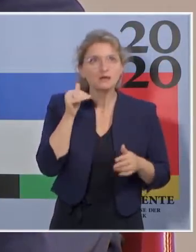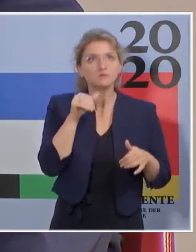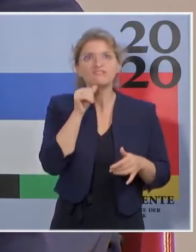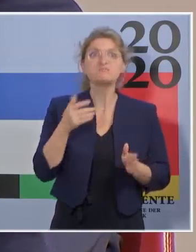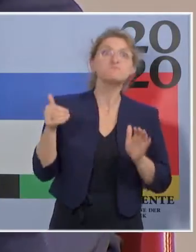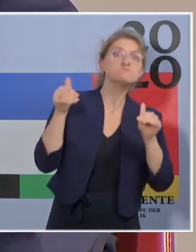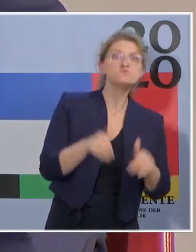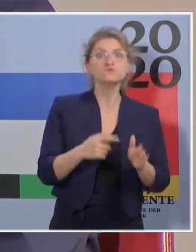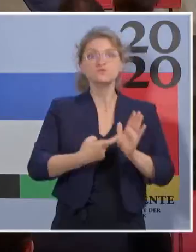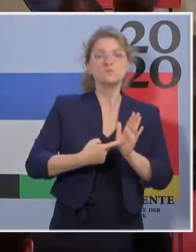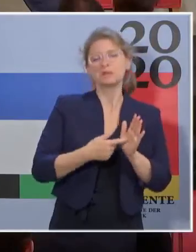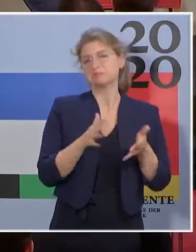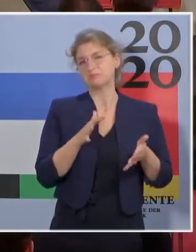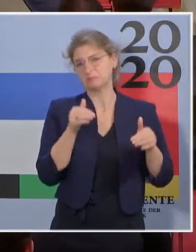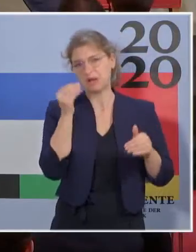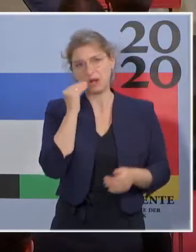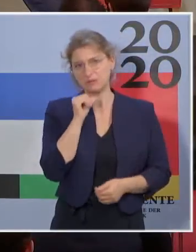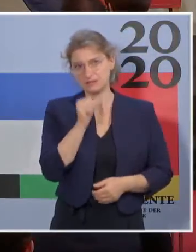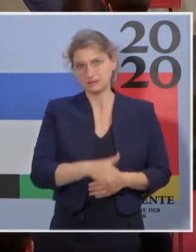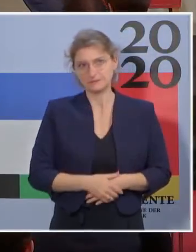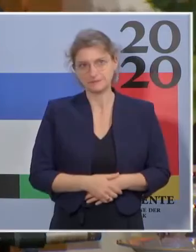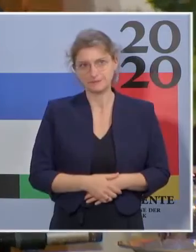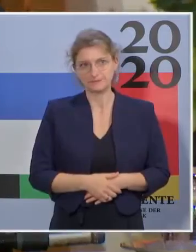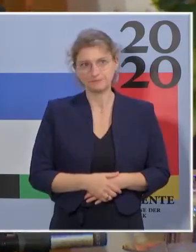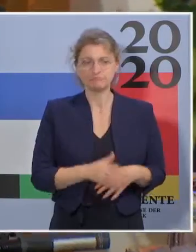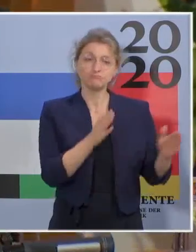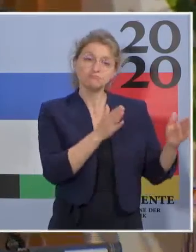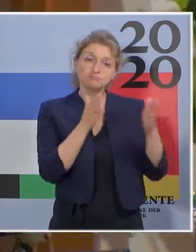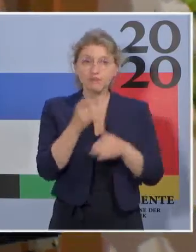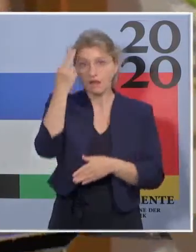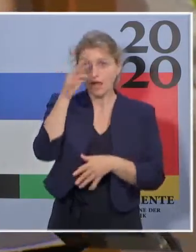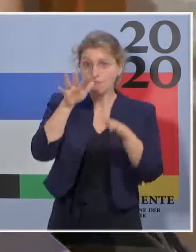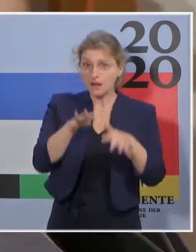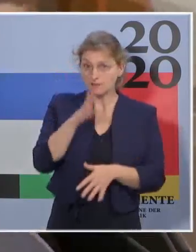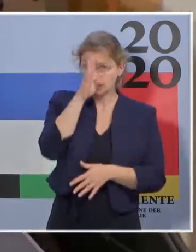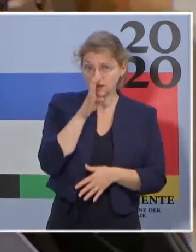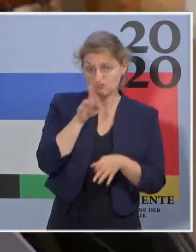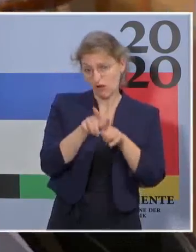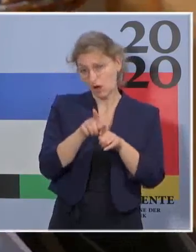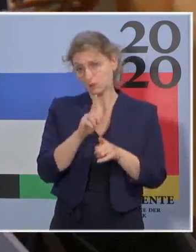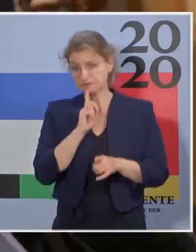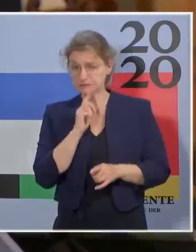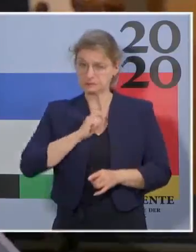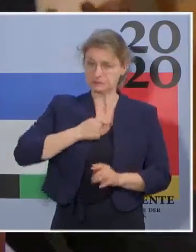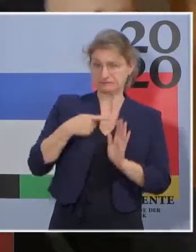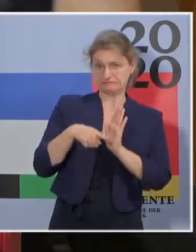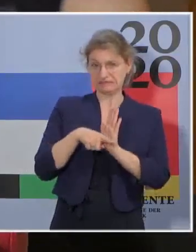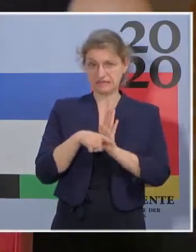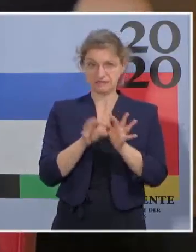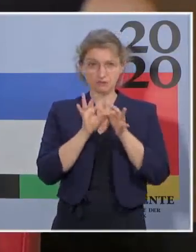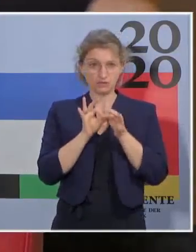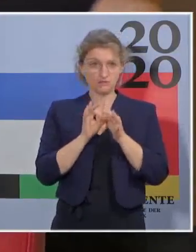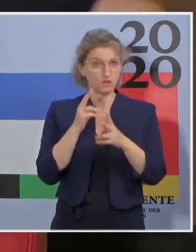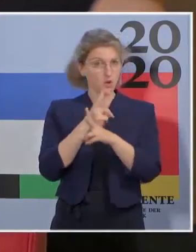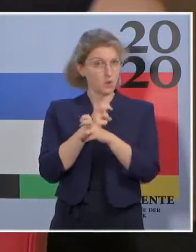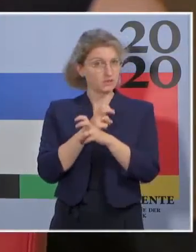brechen. Sind Sie, Herr Parlamentsdirektor, auch so pessimistisch, was den Österreich-Konvent betrifft, der